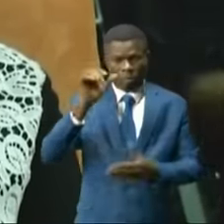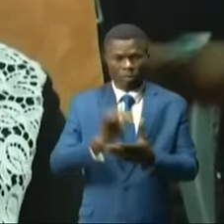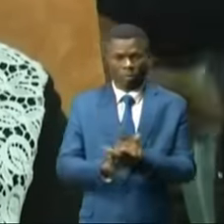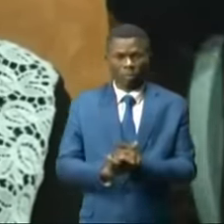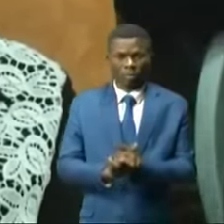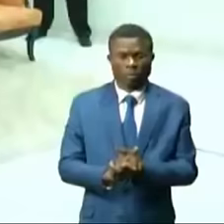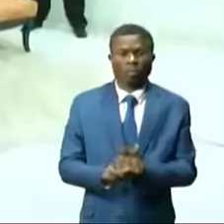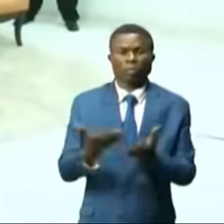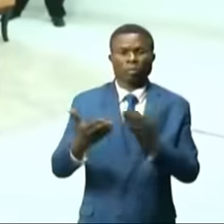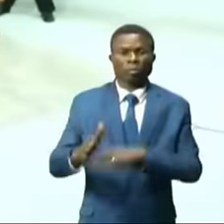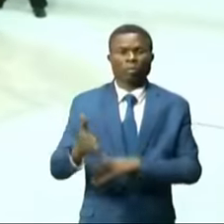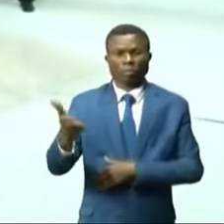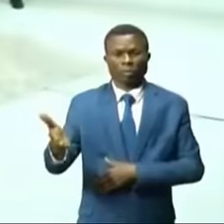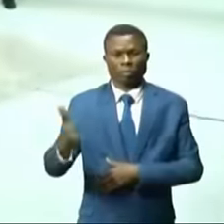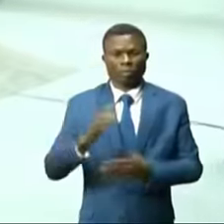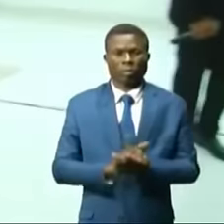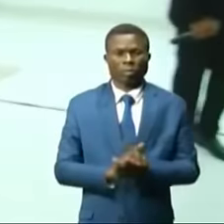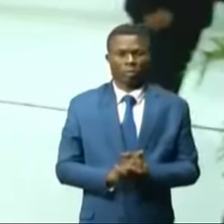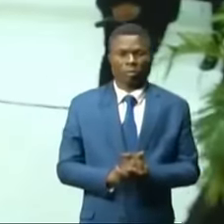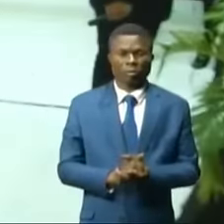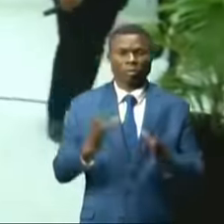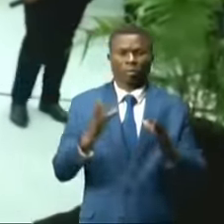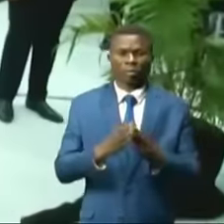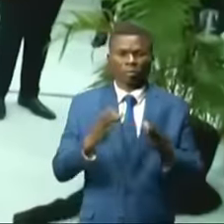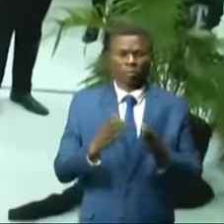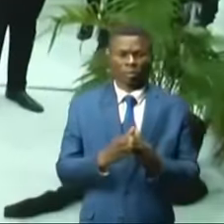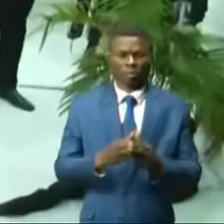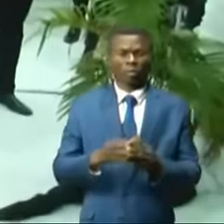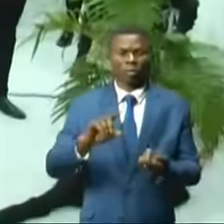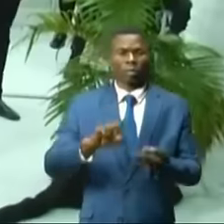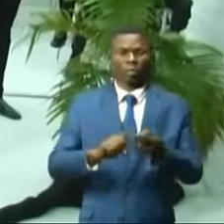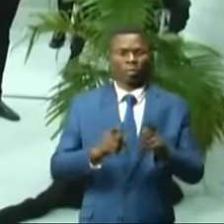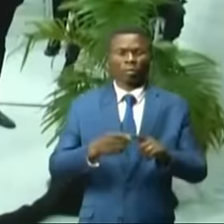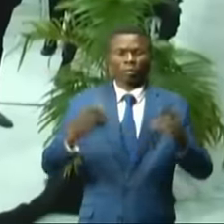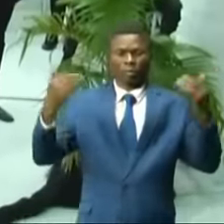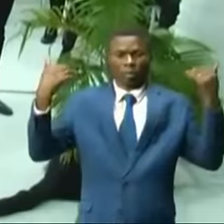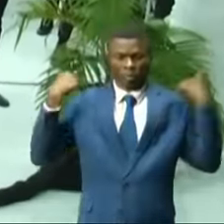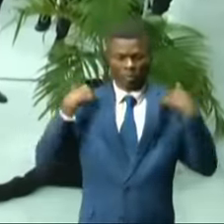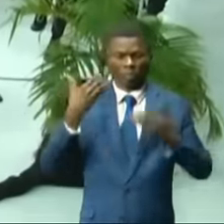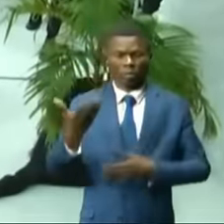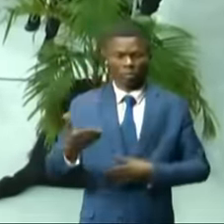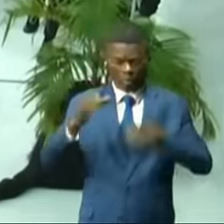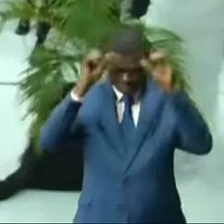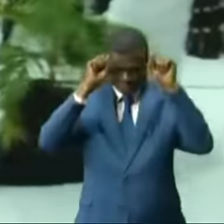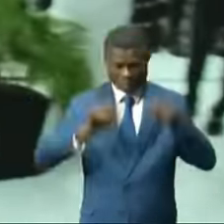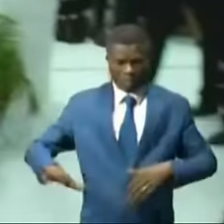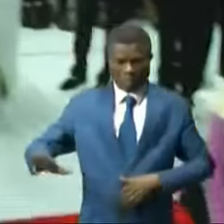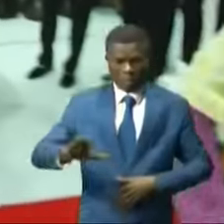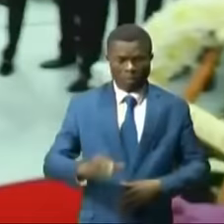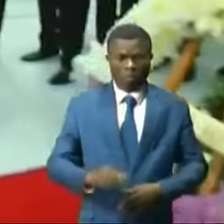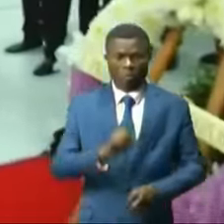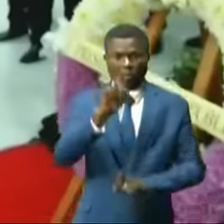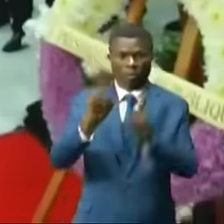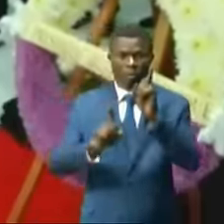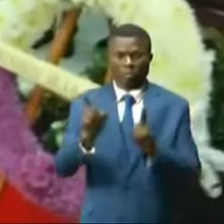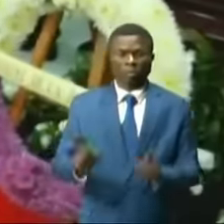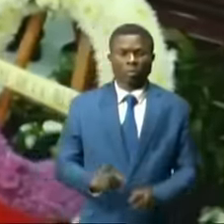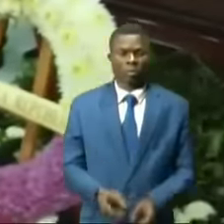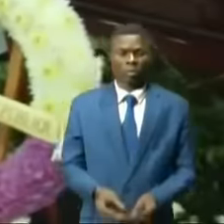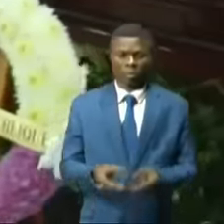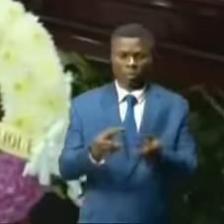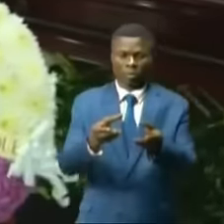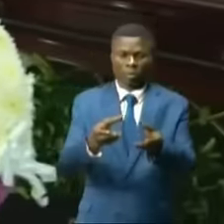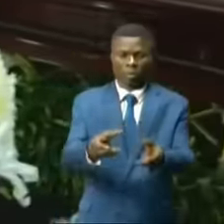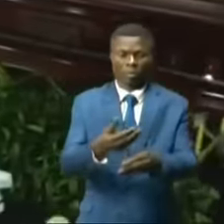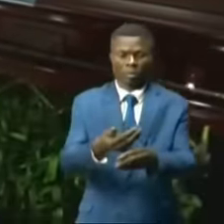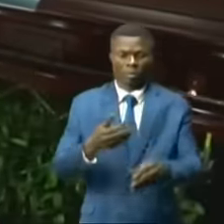épouse éprouvée. Accompagné de quelques officiels, le chef de l'État a déposé sa couronne de fleurs